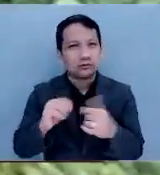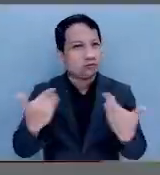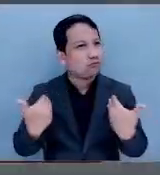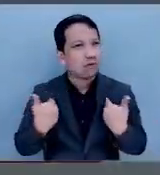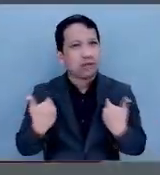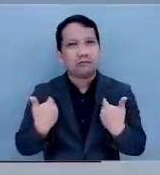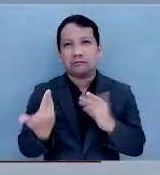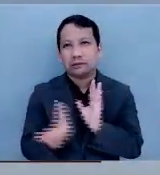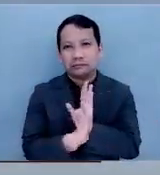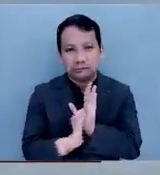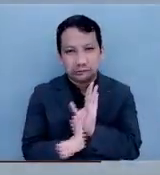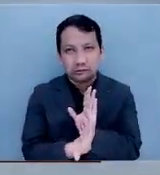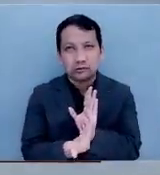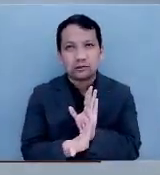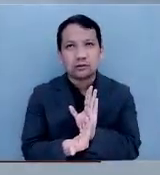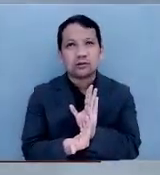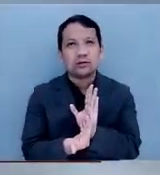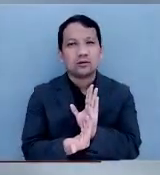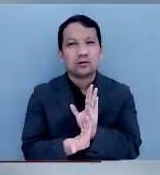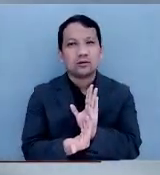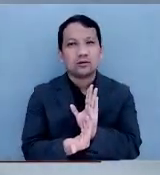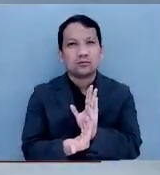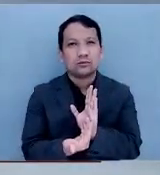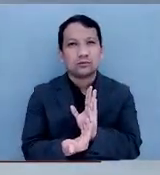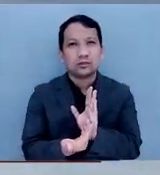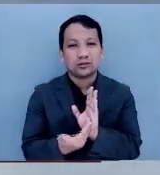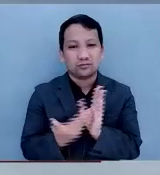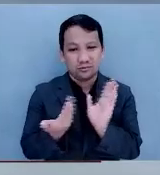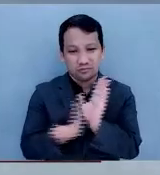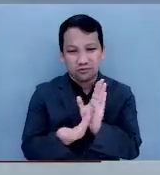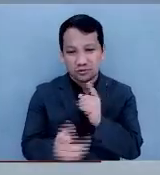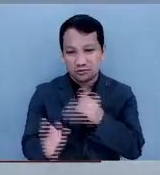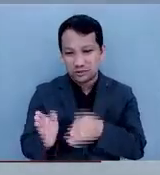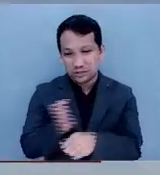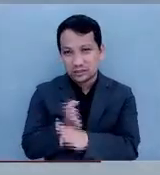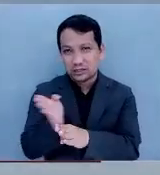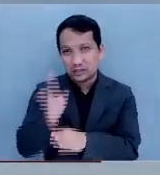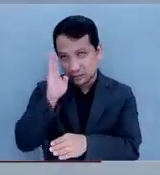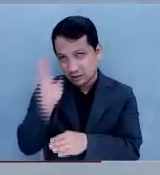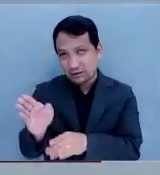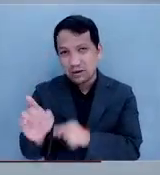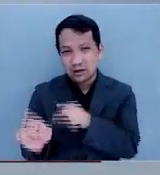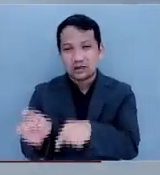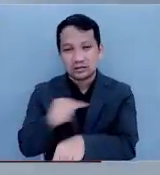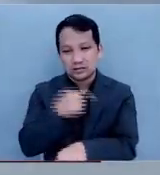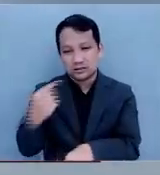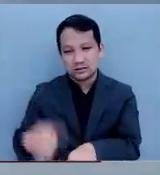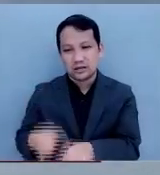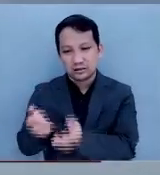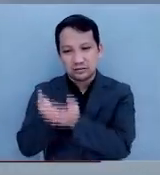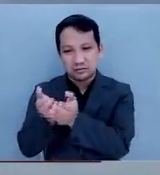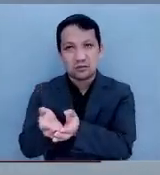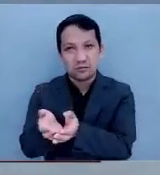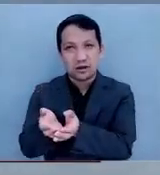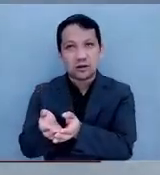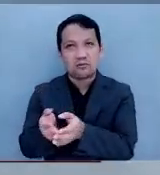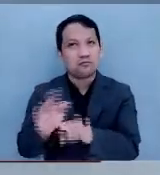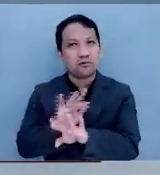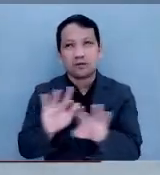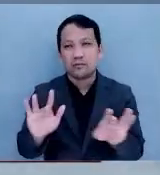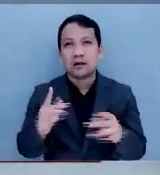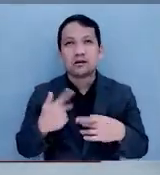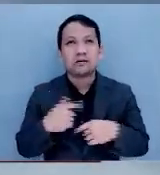enough direct evidence, no, to directly pinpoint ang Chinese maritime militia.